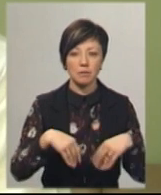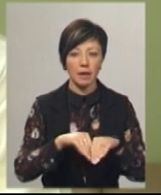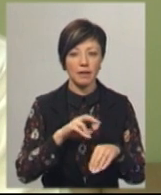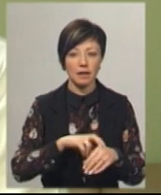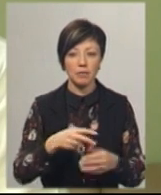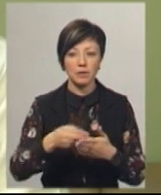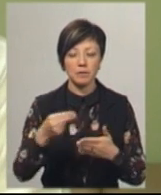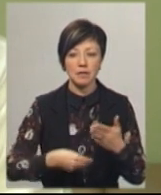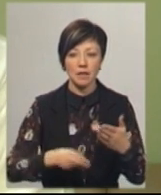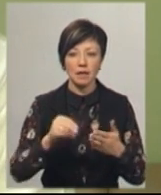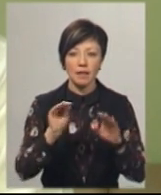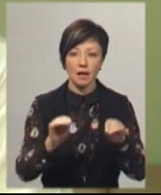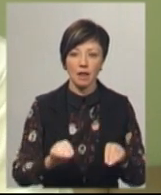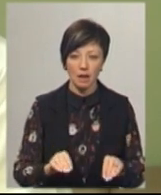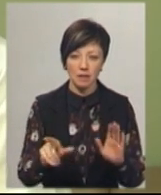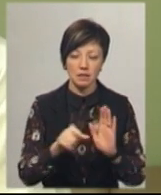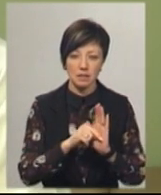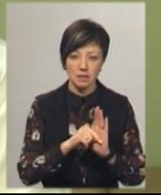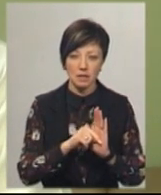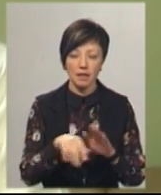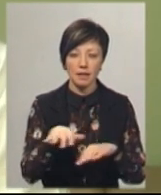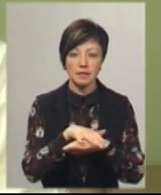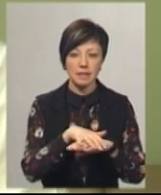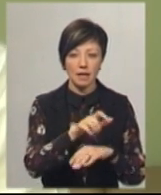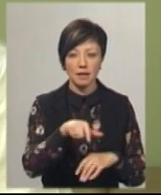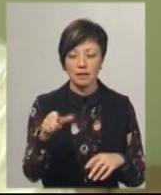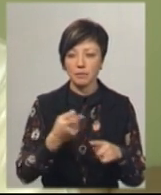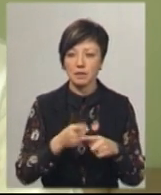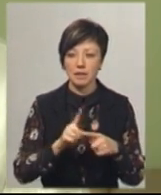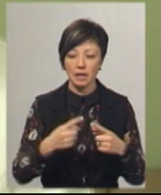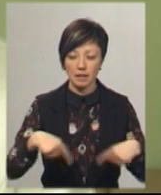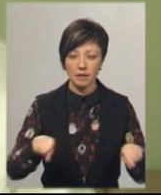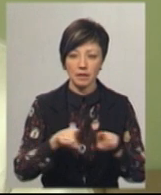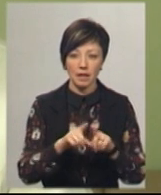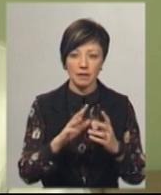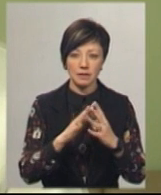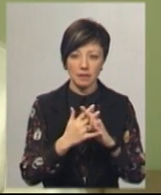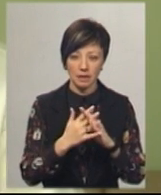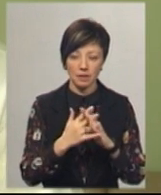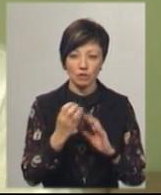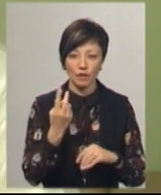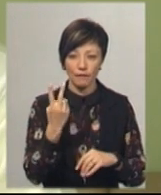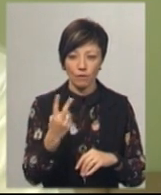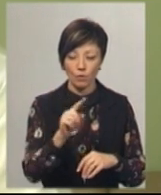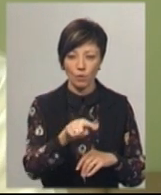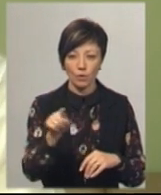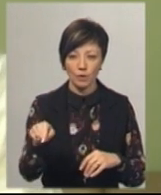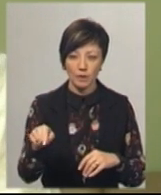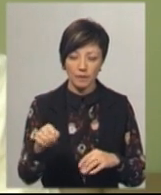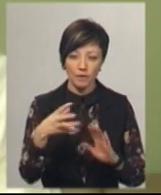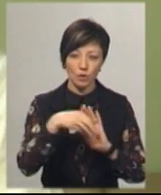лікар, які підписали декларації з населенням цієї дільниці Святця і двох ще сіл, які